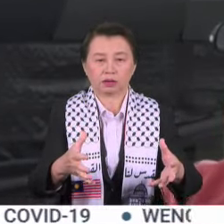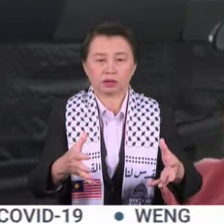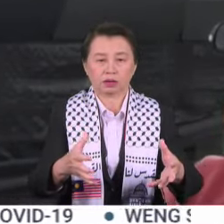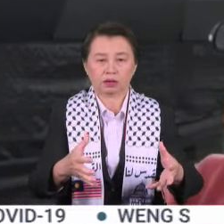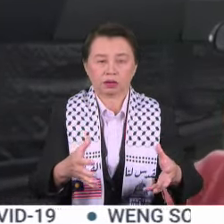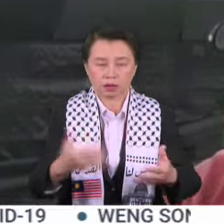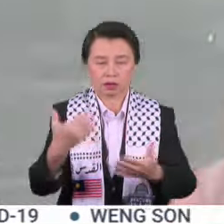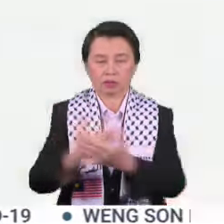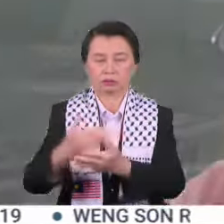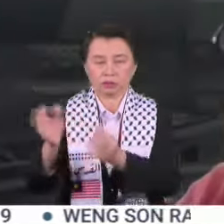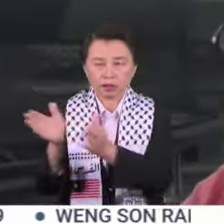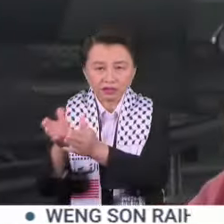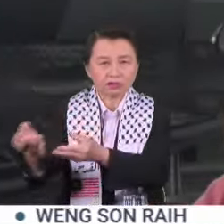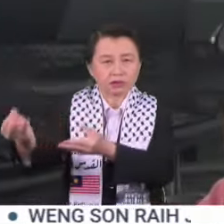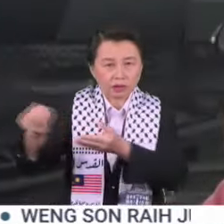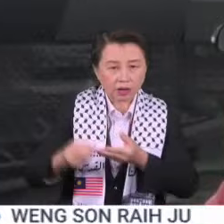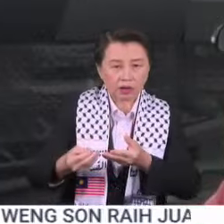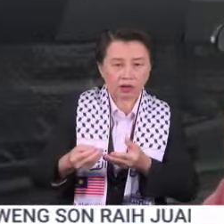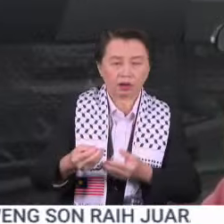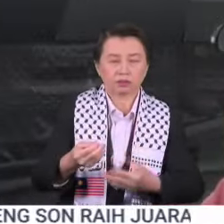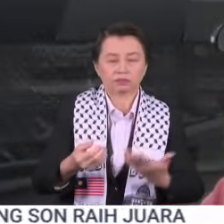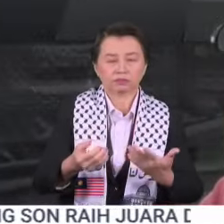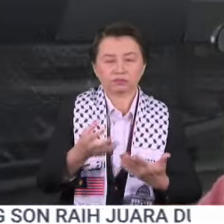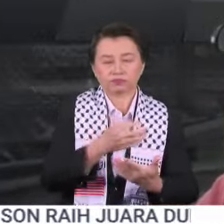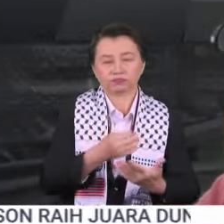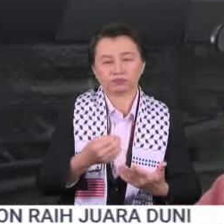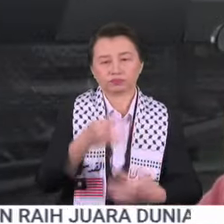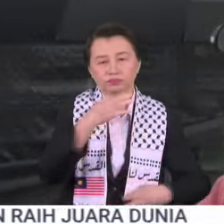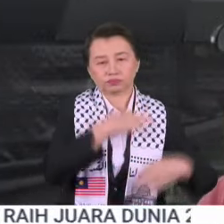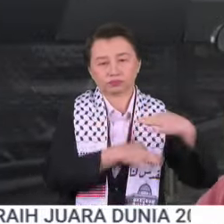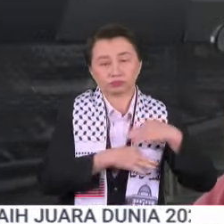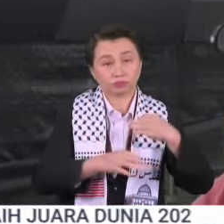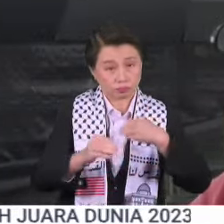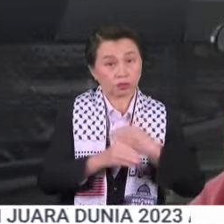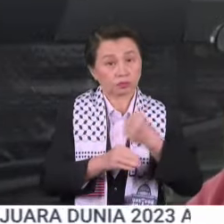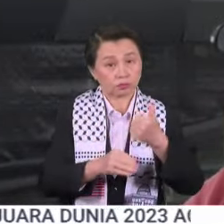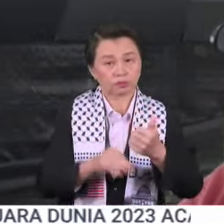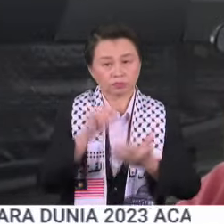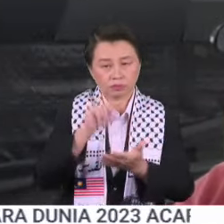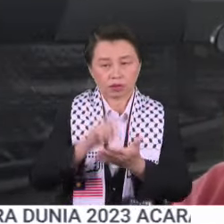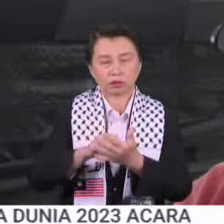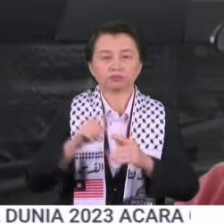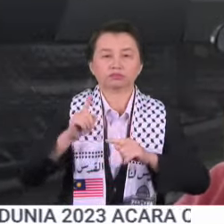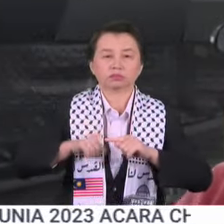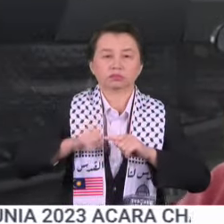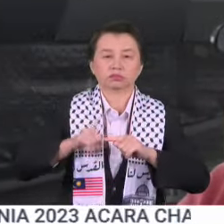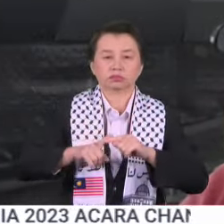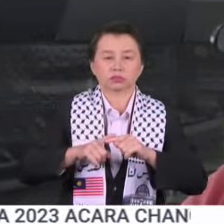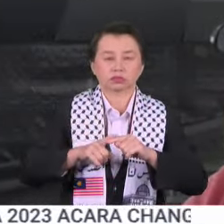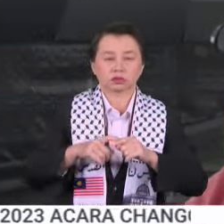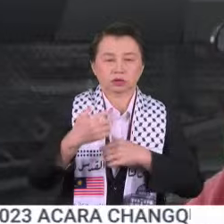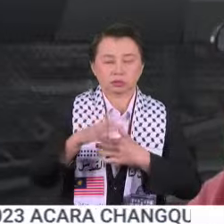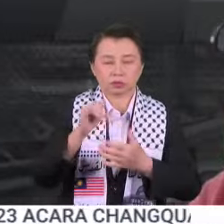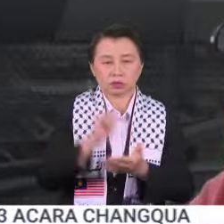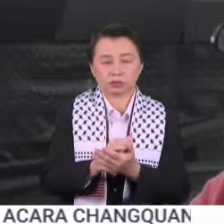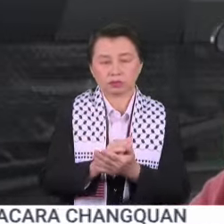baru datang. Pendapatan penoka, pendapatan tambahan lah ya. Ayam ni dia bergantung ke ni. Dia bergantung